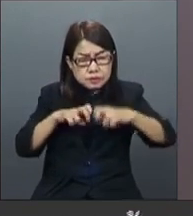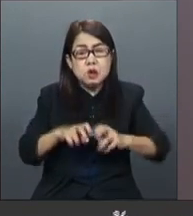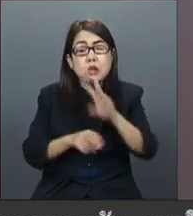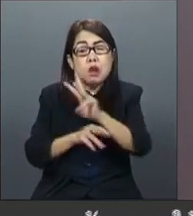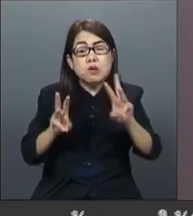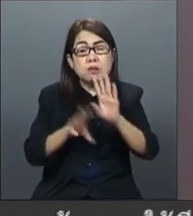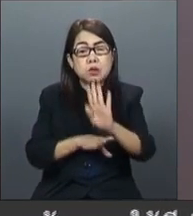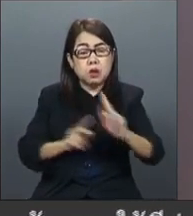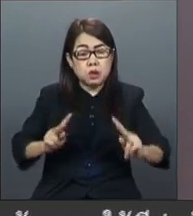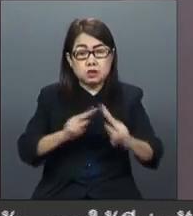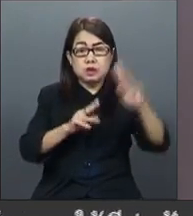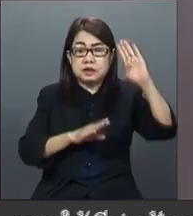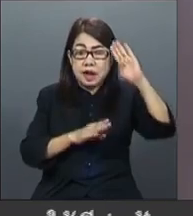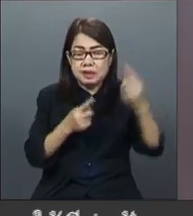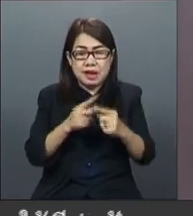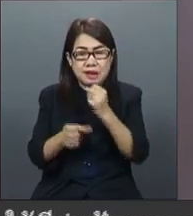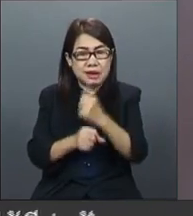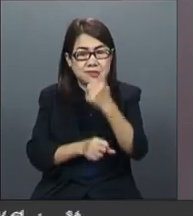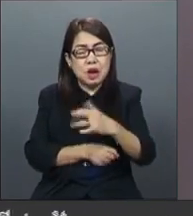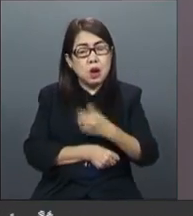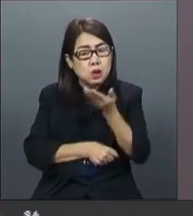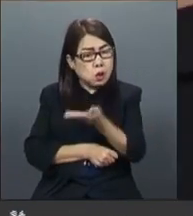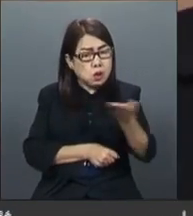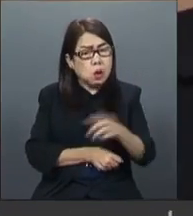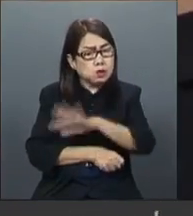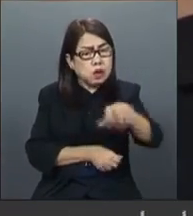ร้อมกับขอร้องกลุ่มเคลื่อนไหวว่าอย่าทำร้ายประเทศค่ะ